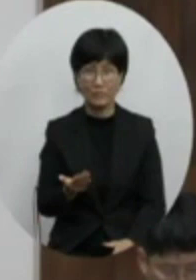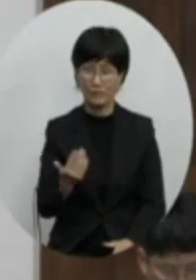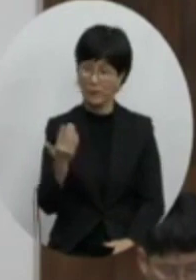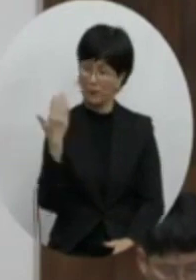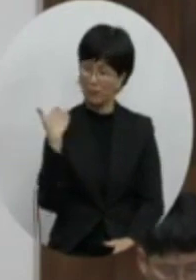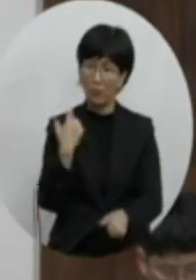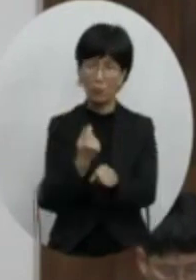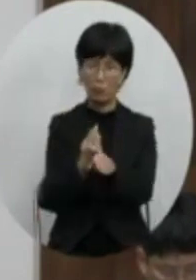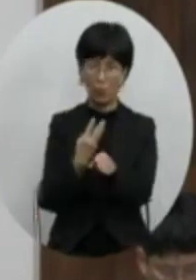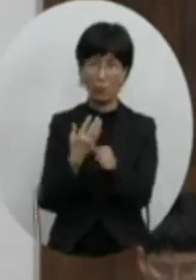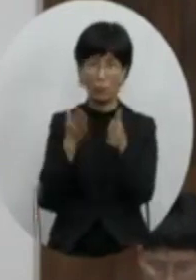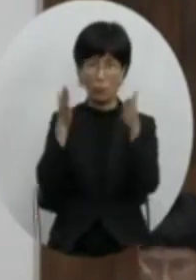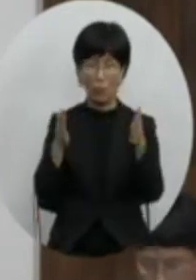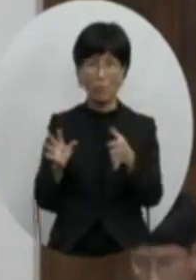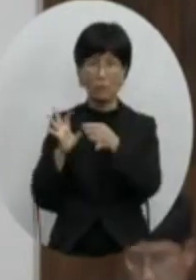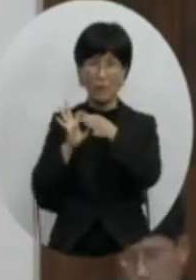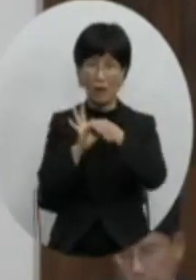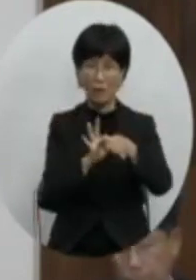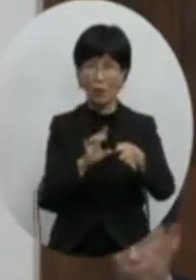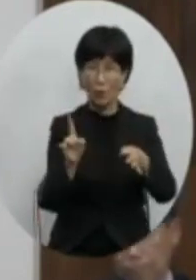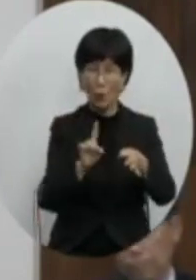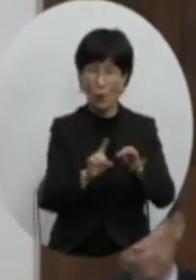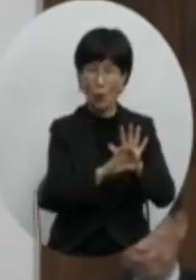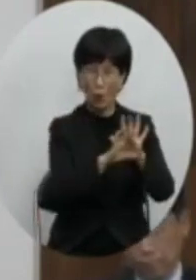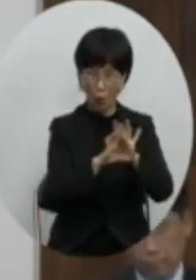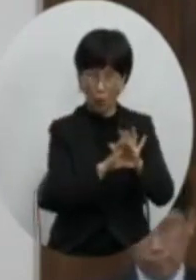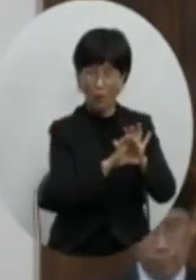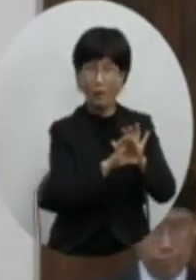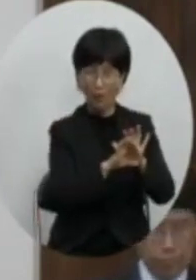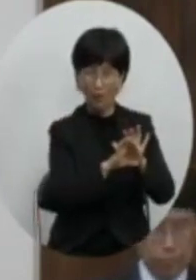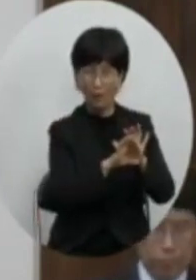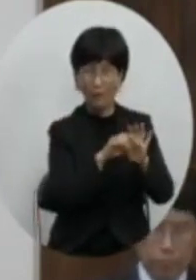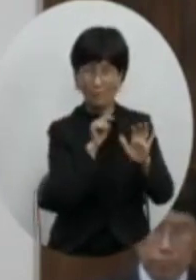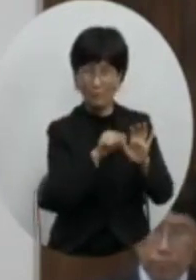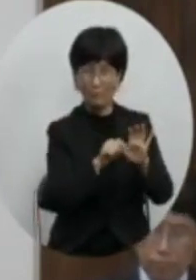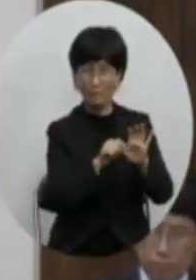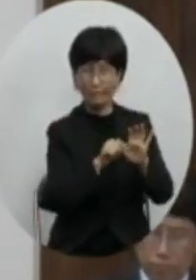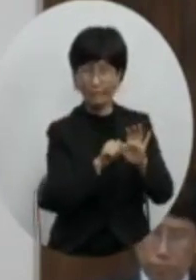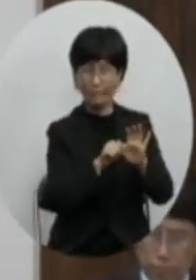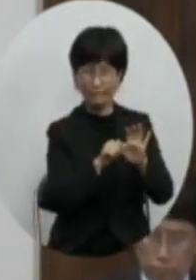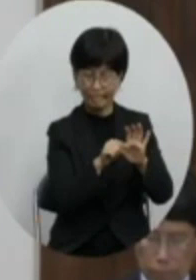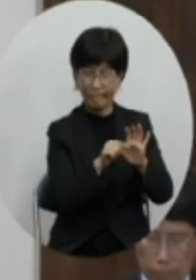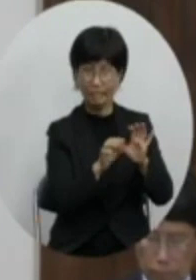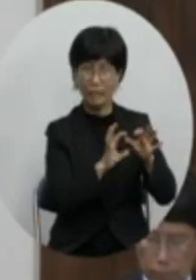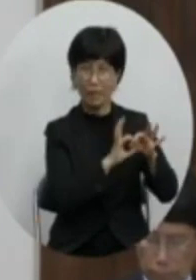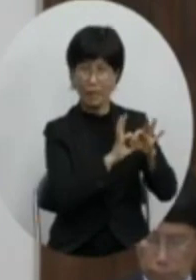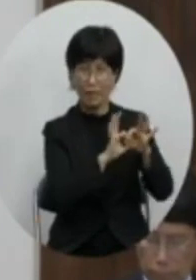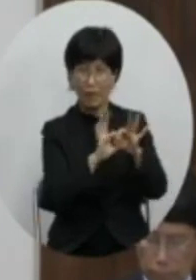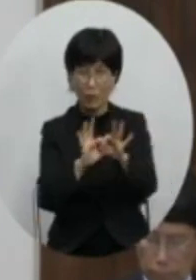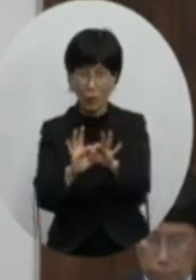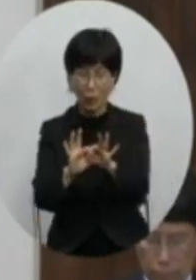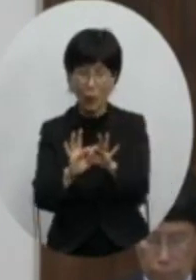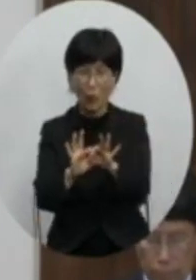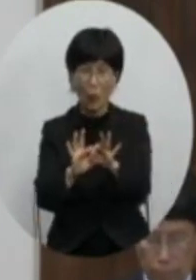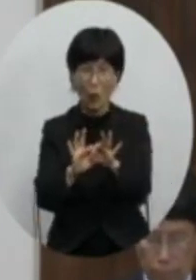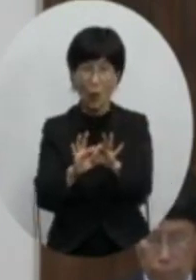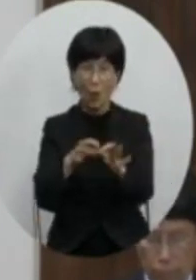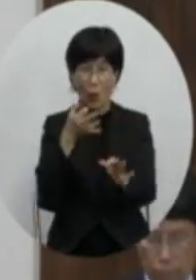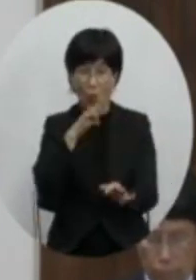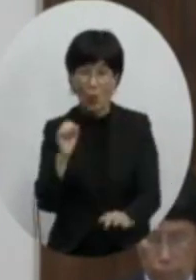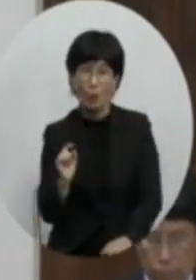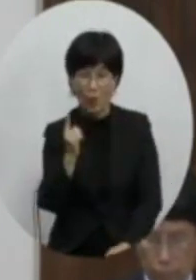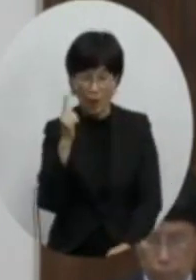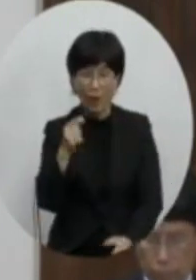지난 몇 년간 계속된 코로나19와 같이 함께 대내외적으로 지속되는 고금리,